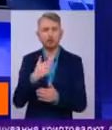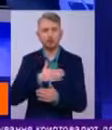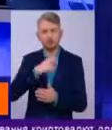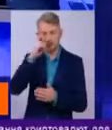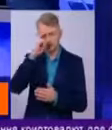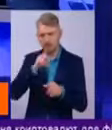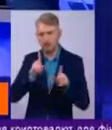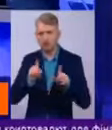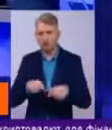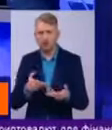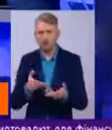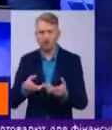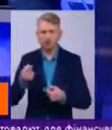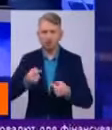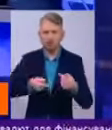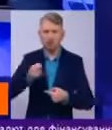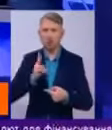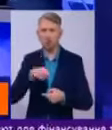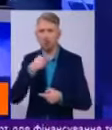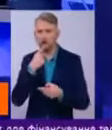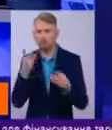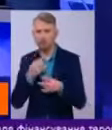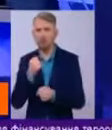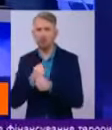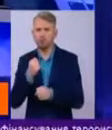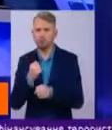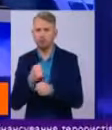точаться теж суперечки. Хтось каже, що варто робити